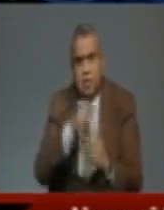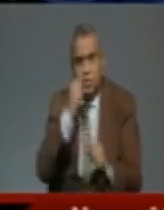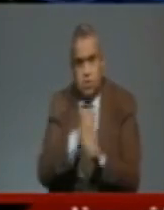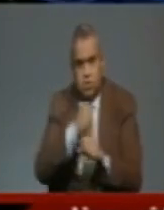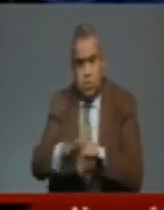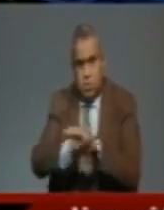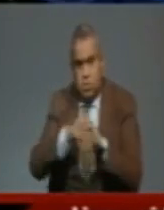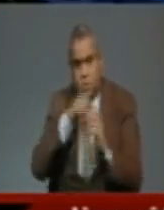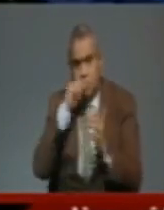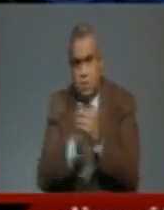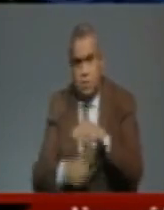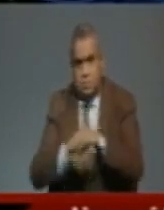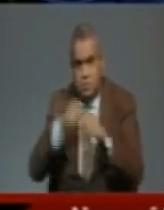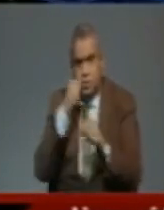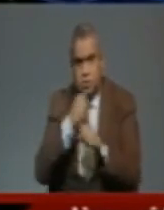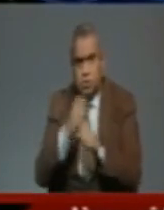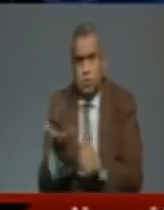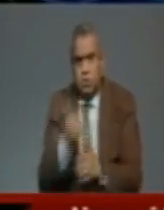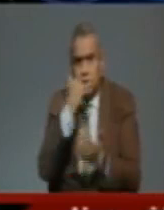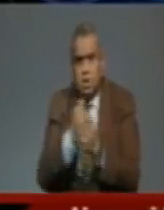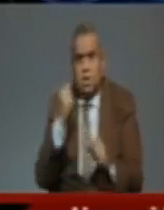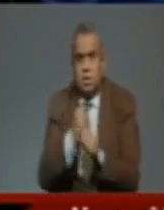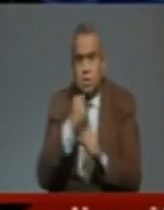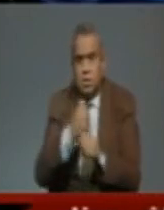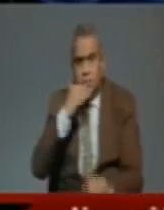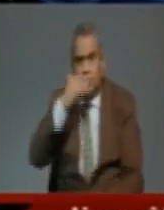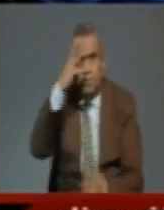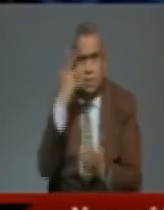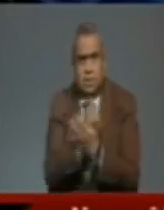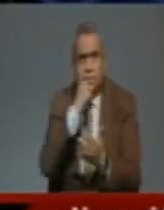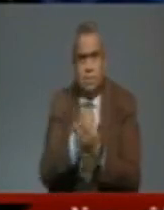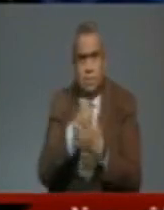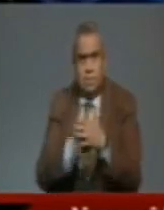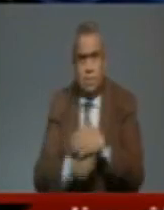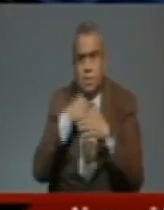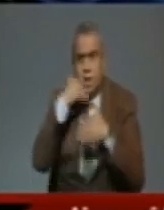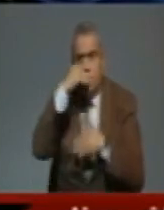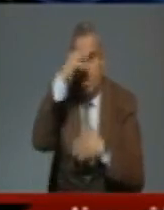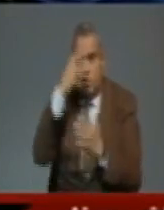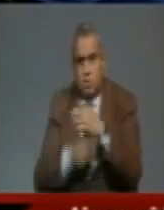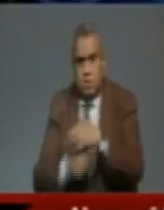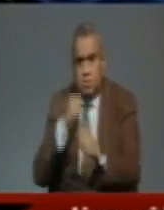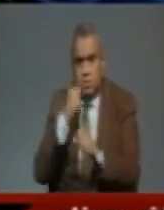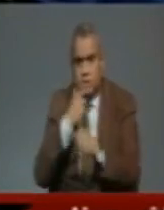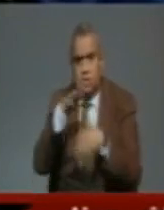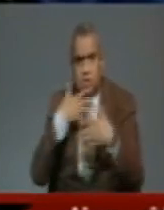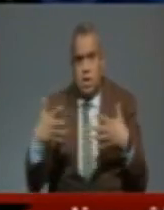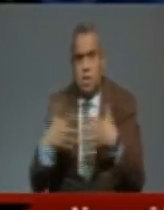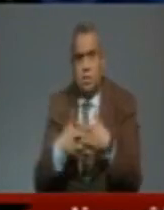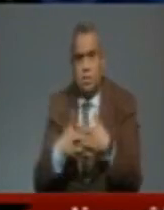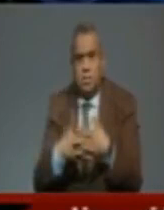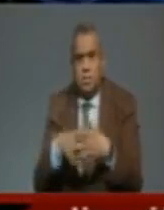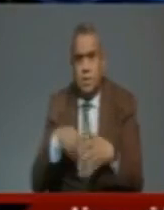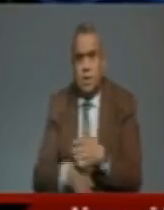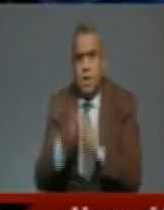ومخلص من اجل العمل ومن اجل التنميه لينا وليكم والفايده المشتركه لينا وليكم. احنا في مصر جادين